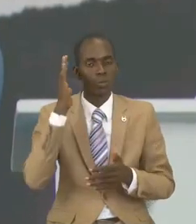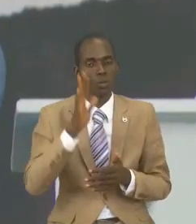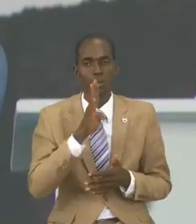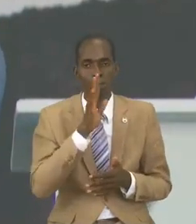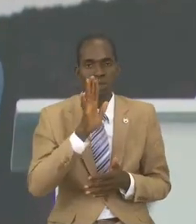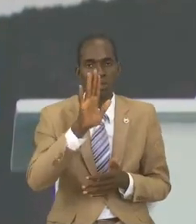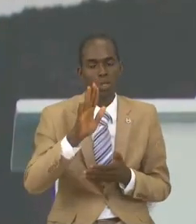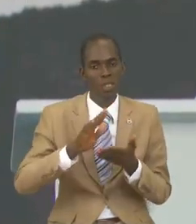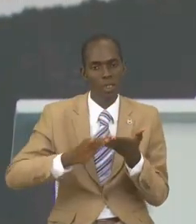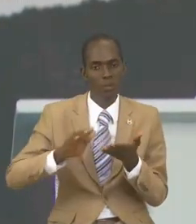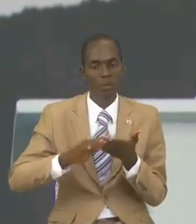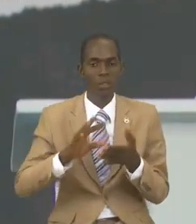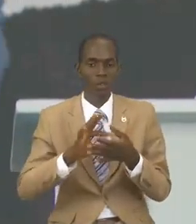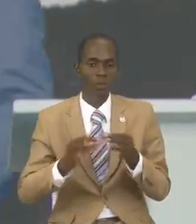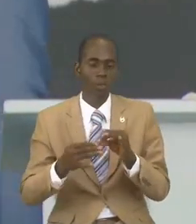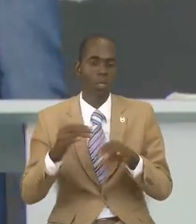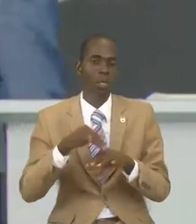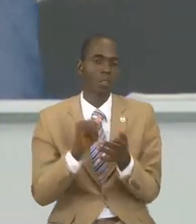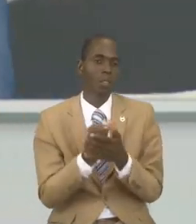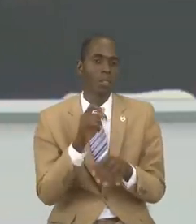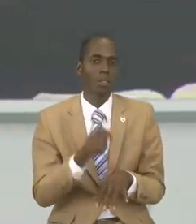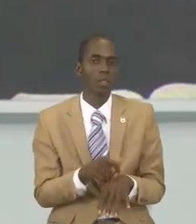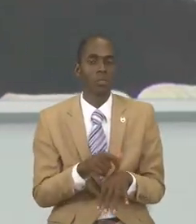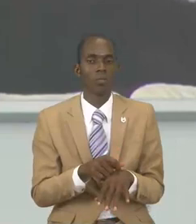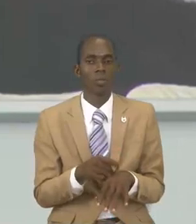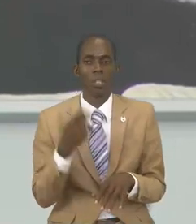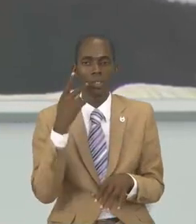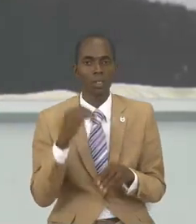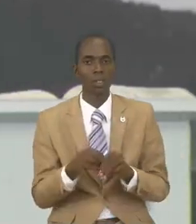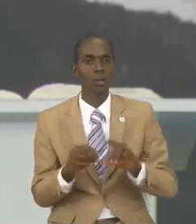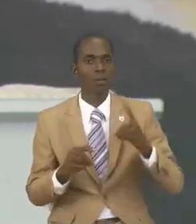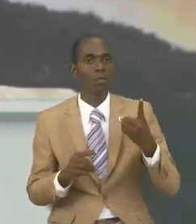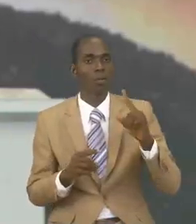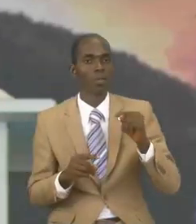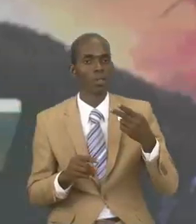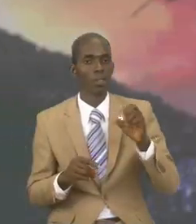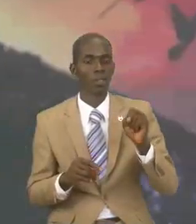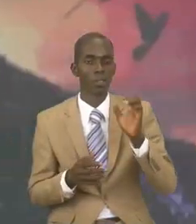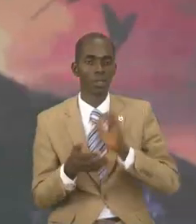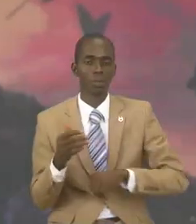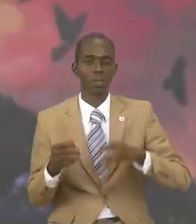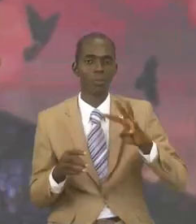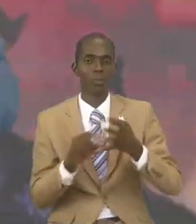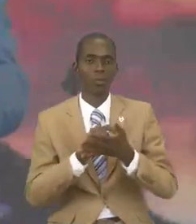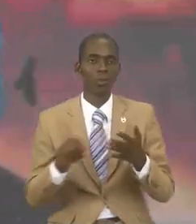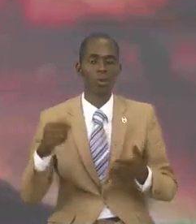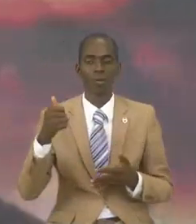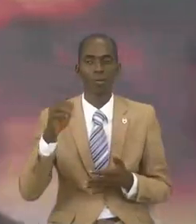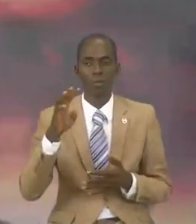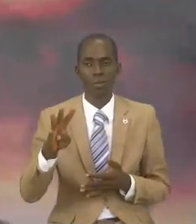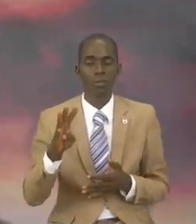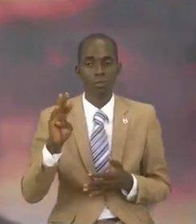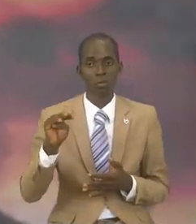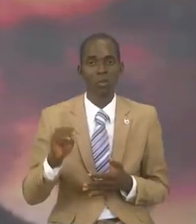Quelle serait ton histoire à l'époque là? 1er Thessaloniciens, chapitre 4, verset